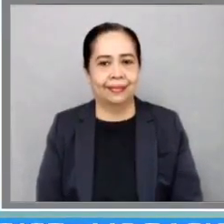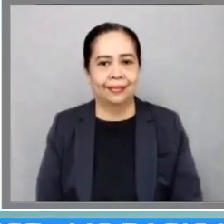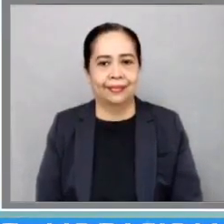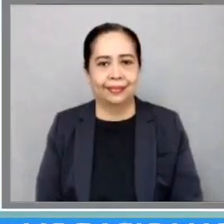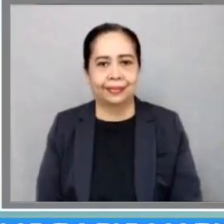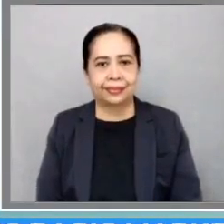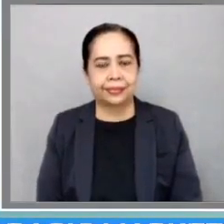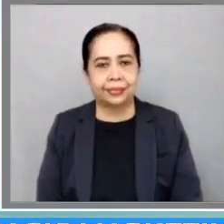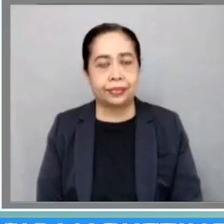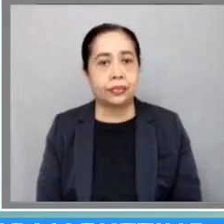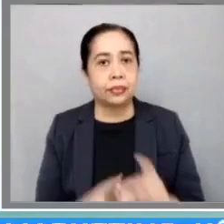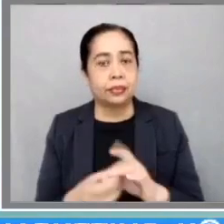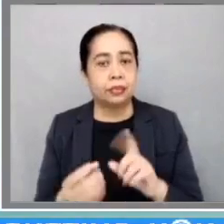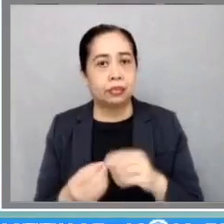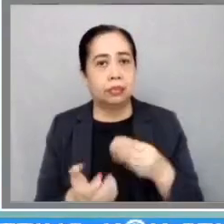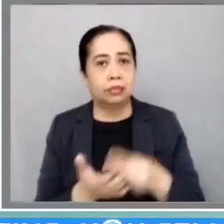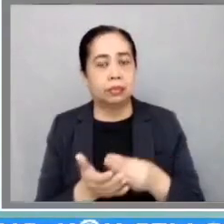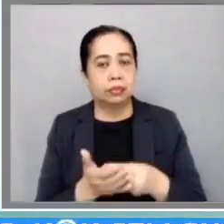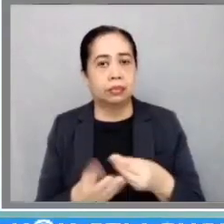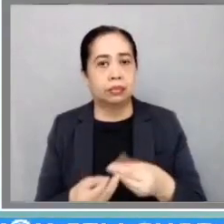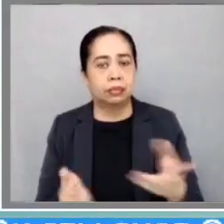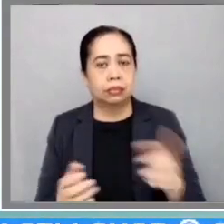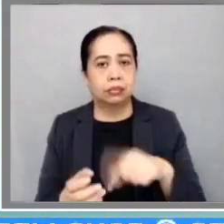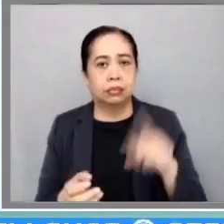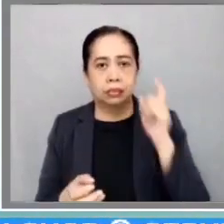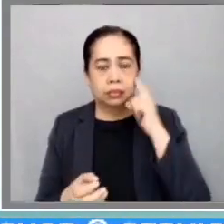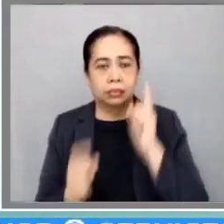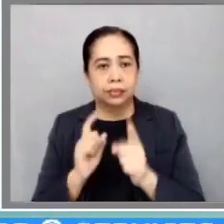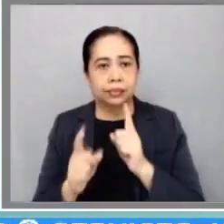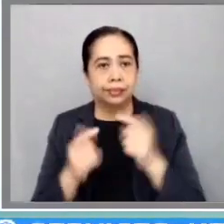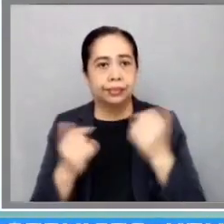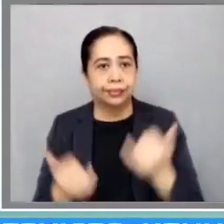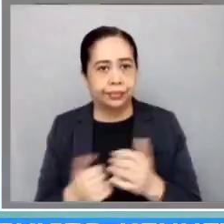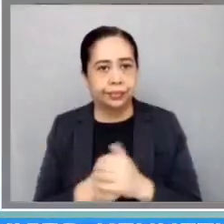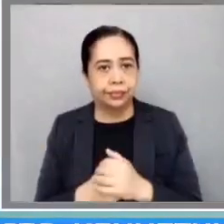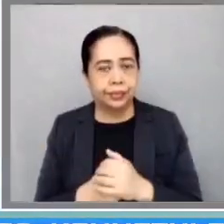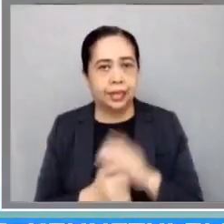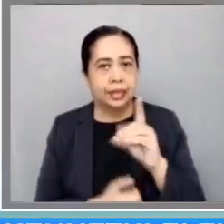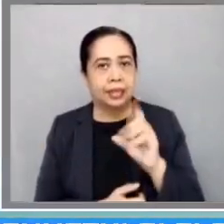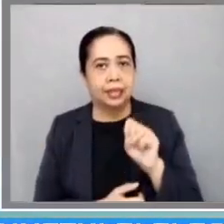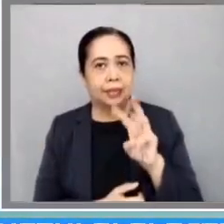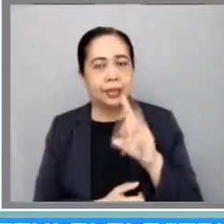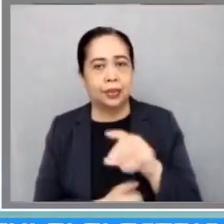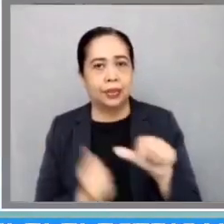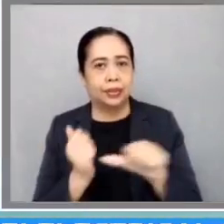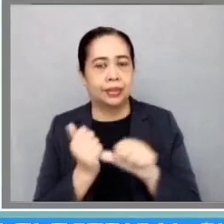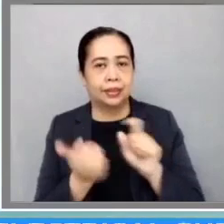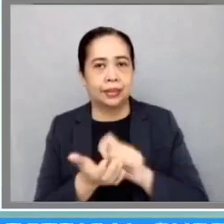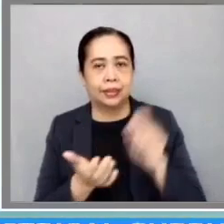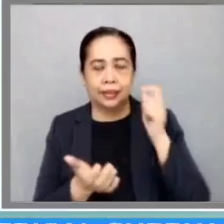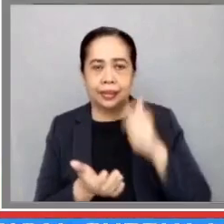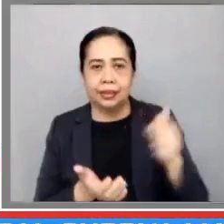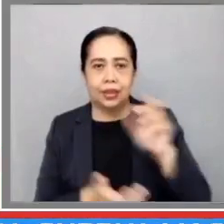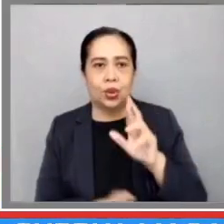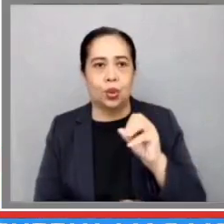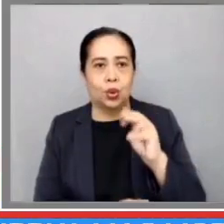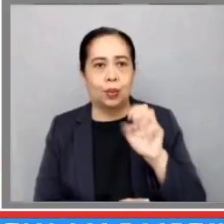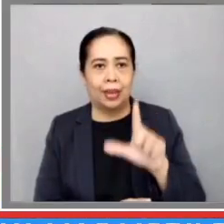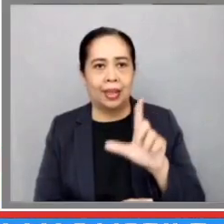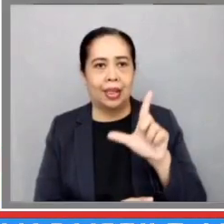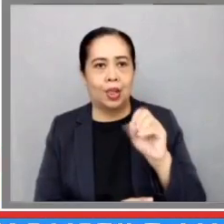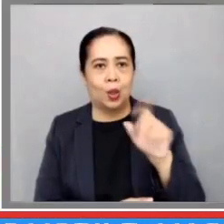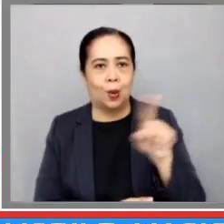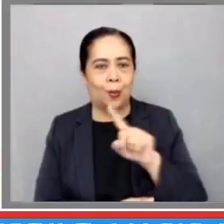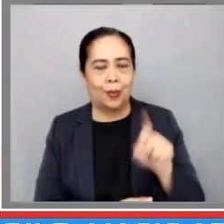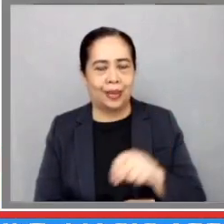Kaugnay po sa ayudang ikinakasa ng gobyerno, makakausap po natin si DSWD Assistant Secretary Romel Lopez. Magandang umaga sa inyo, Asec